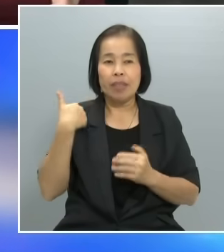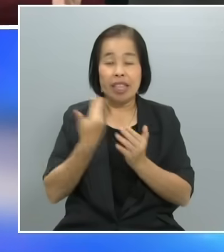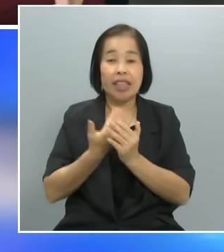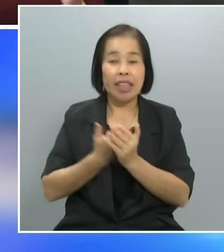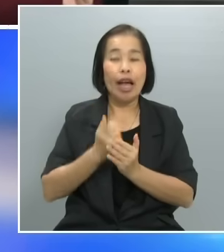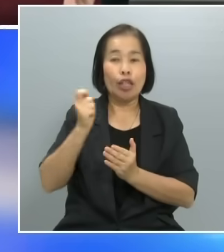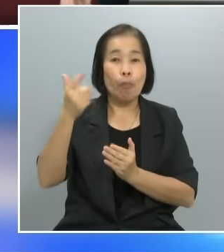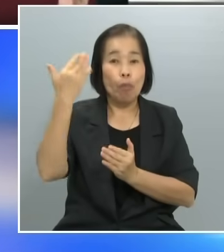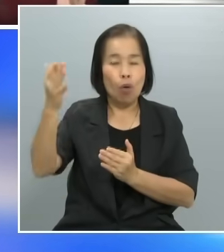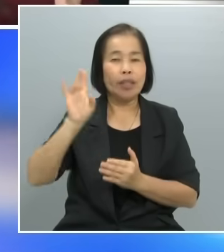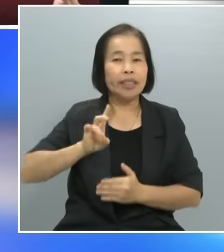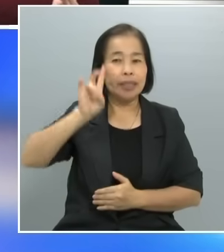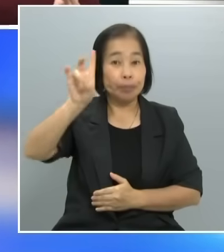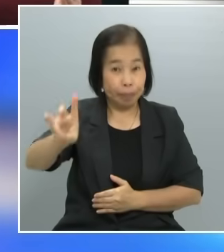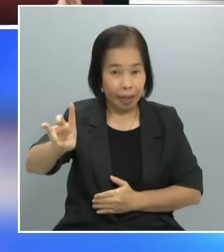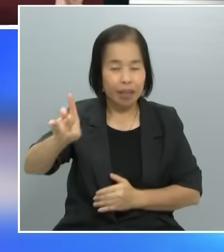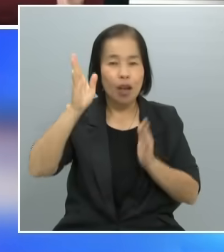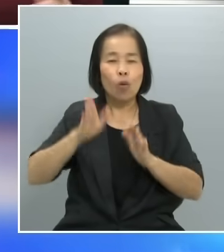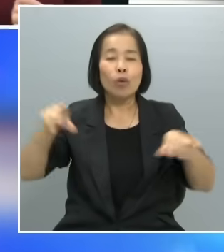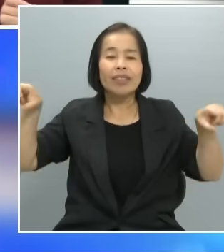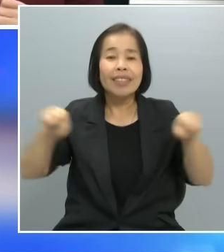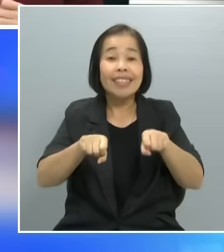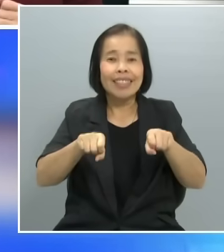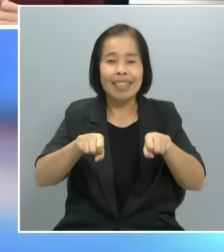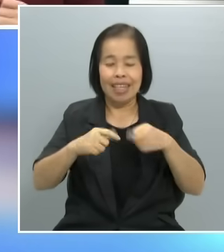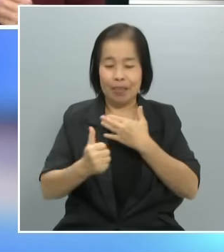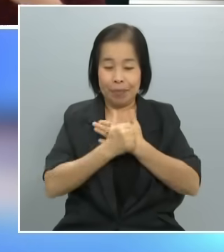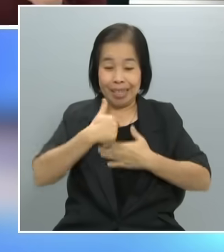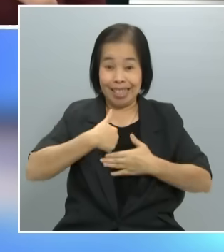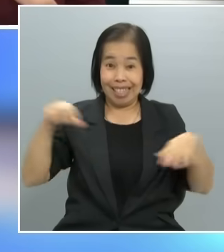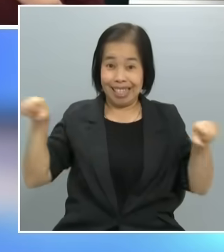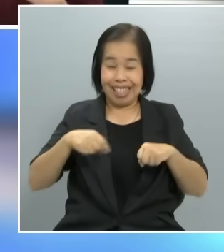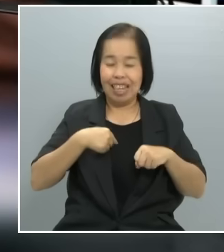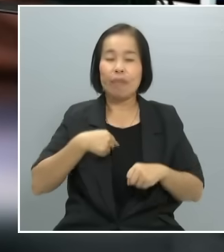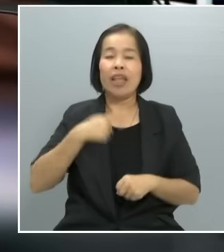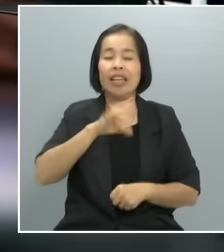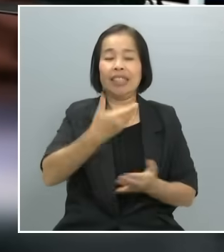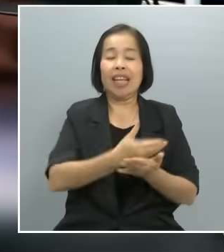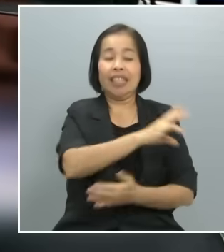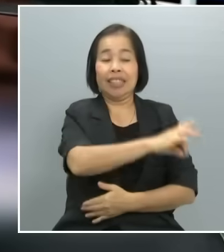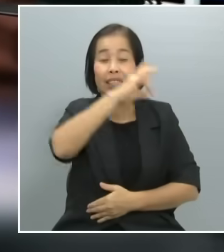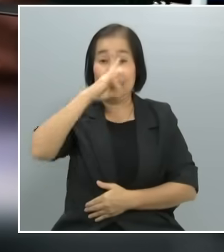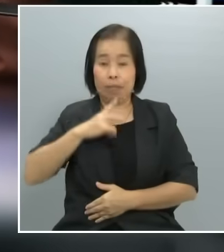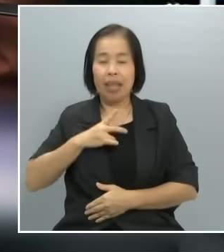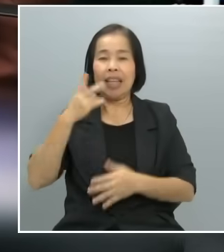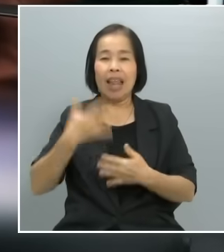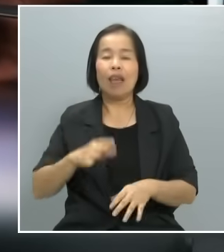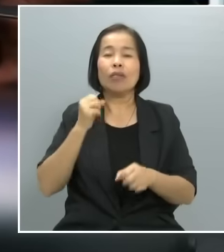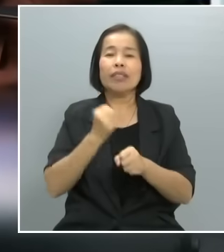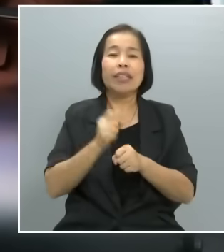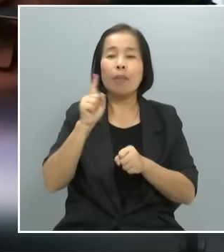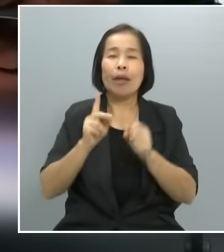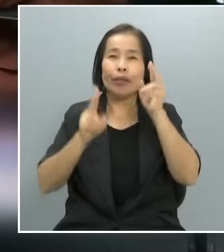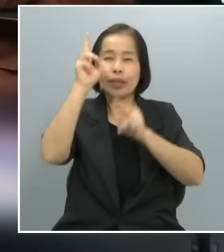ก่อน 7,000 บาท 7,000 บาทถามว่าเป็นค่าอะไร 7,000 บาทคือค่าทำโปรไฟล์ฮะนะก็คือทางเจ้าของเพจ